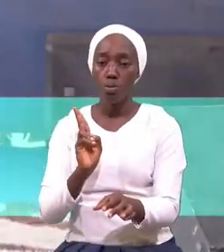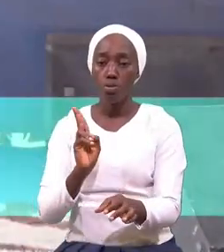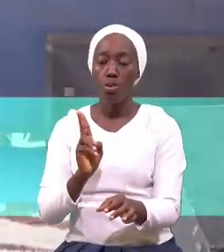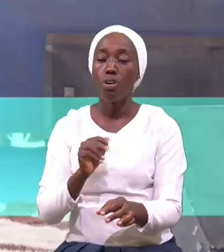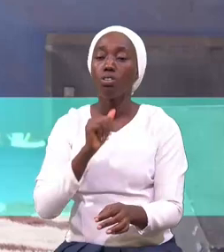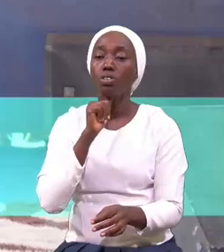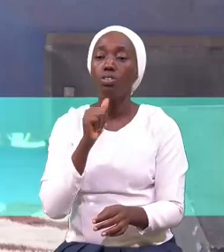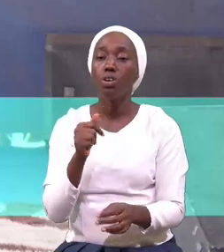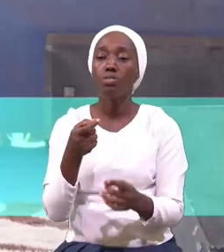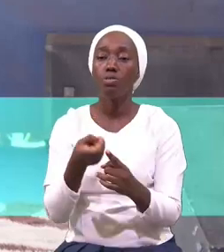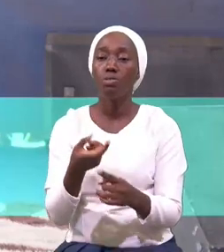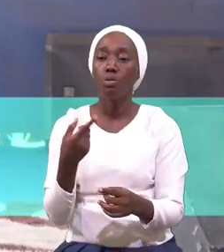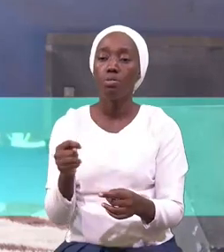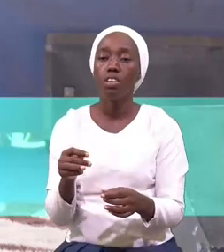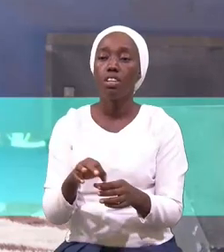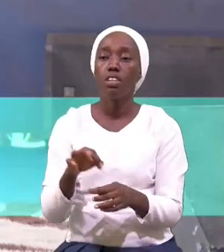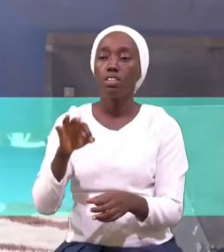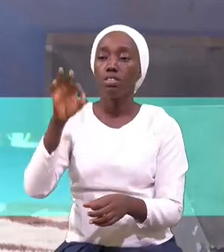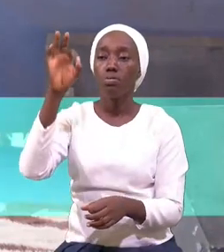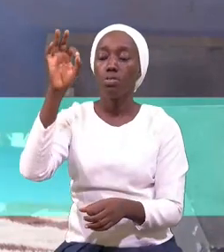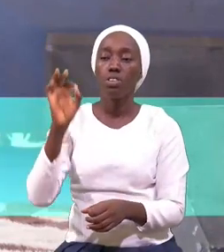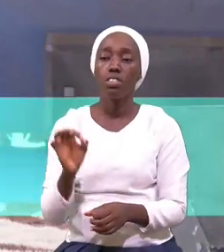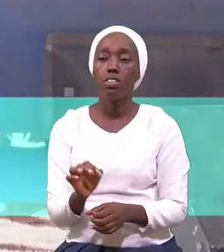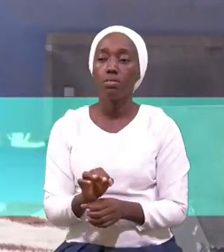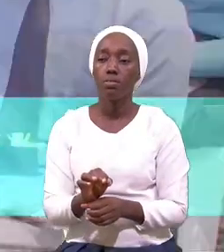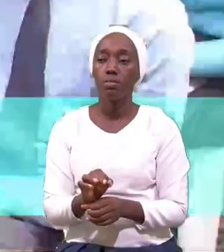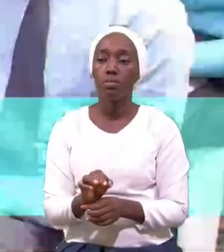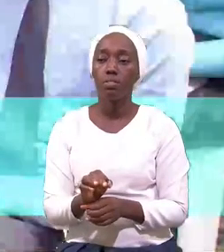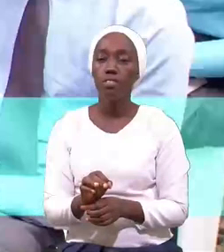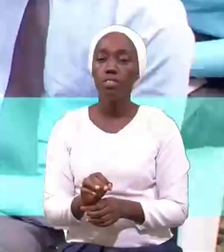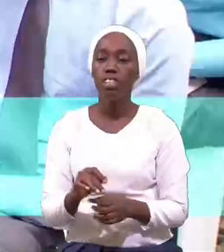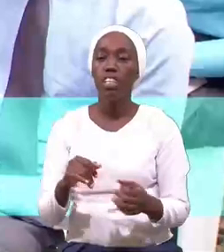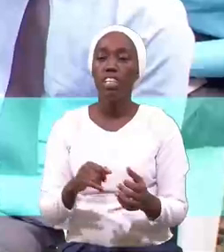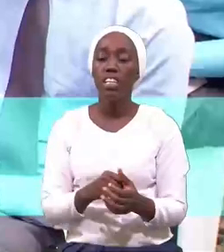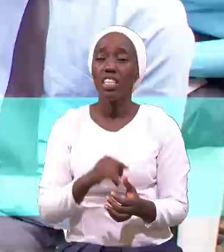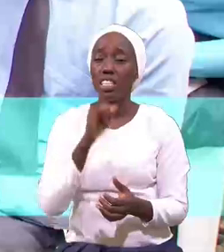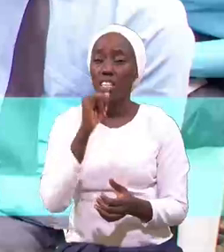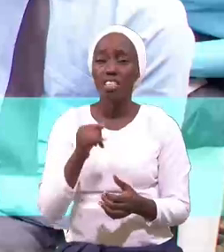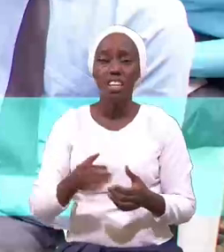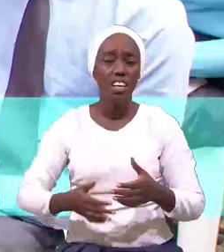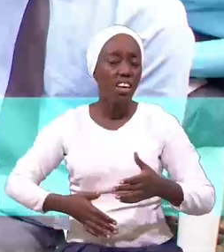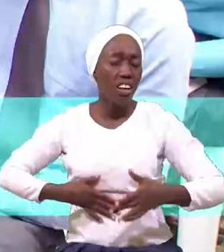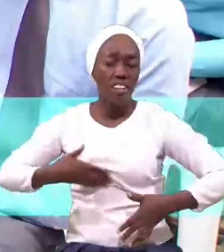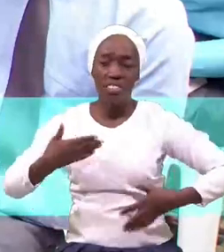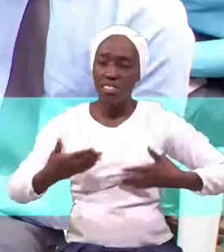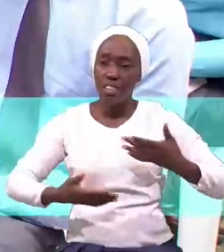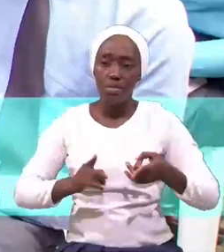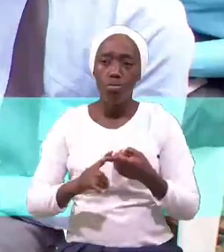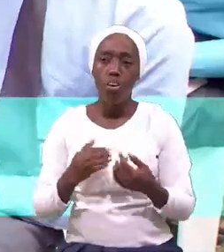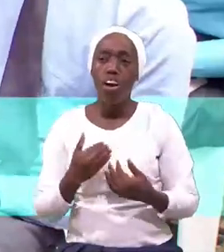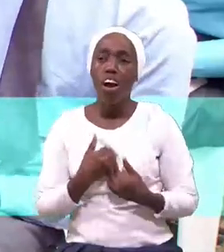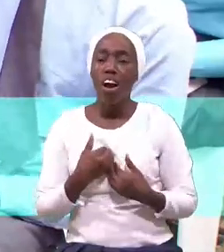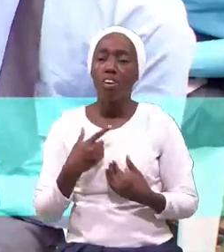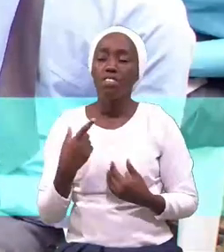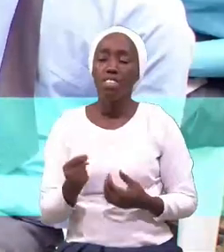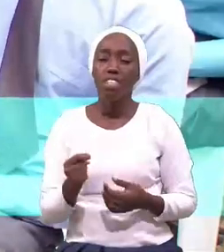Ne vous retirez pas, ne vous soustrayez pas de l'esprit. C'est excitant vraiment d'avoir l'Esprit de Dieu.